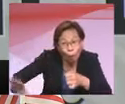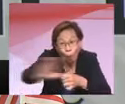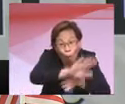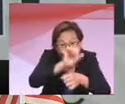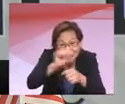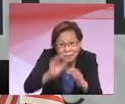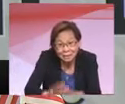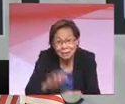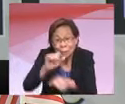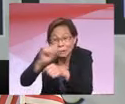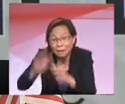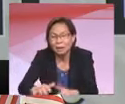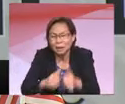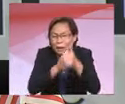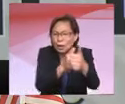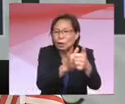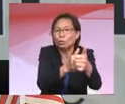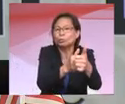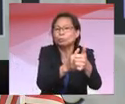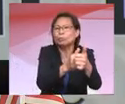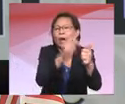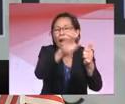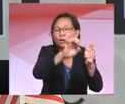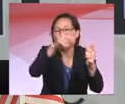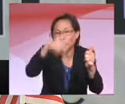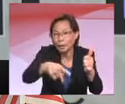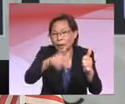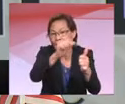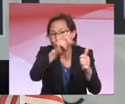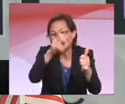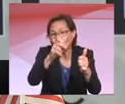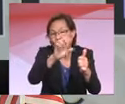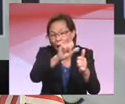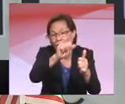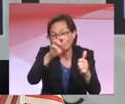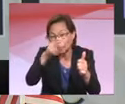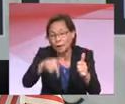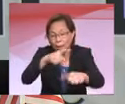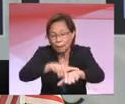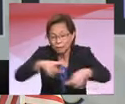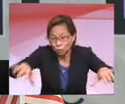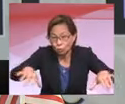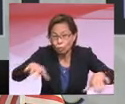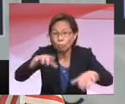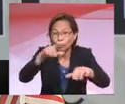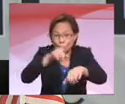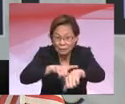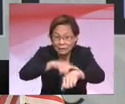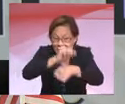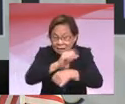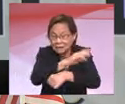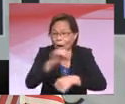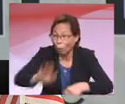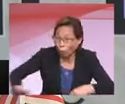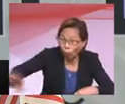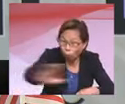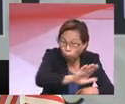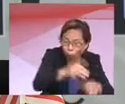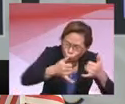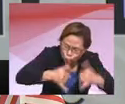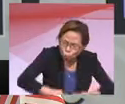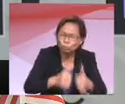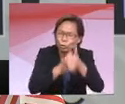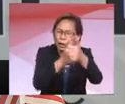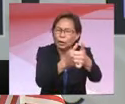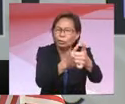petugas untuk patuh kepada panduan amalan dalam pelaksanaan tugas, dan dua, dan orang ramai untuk terus